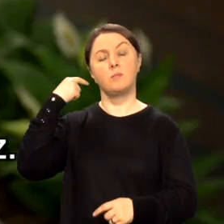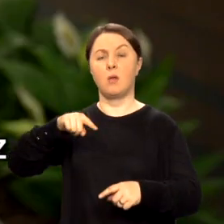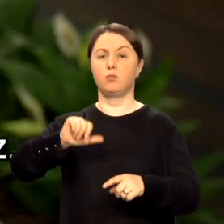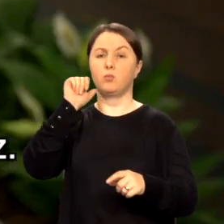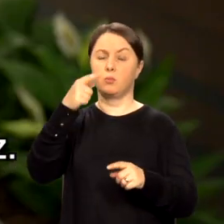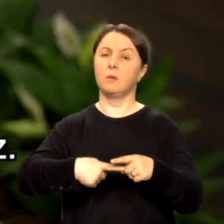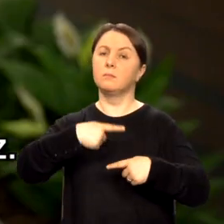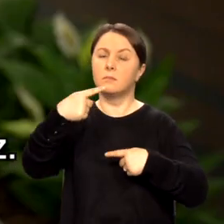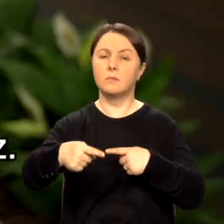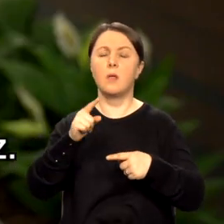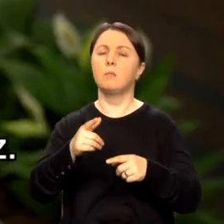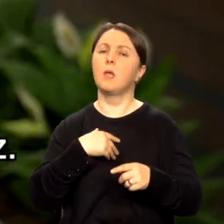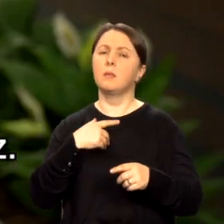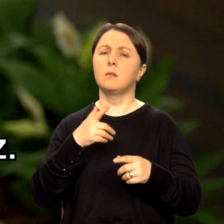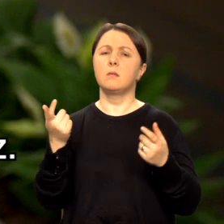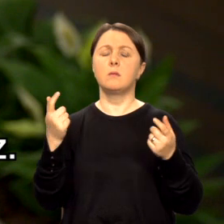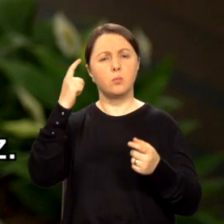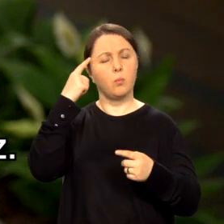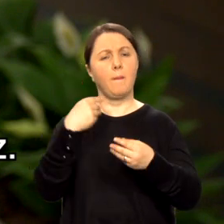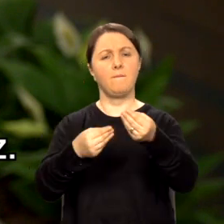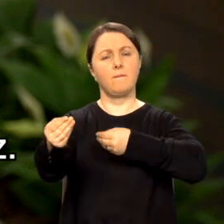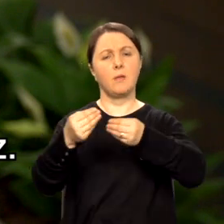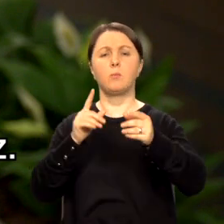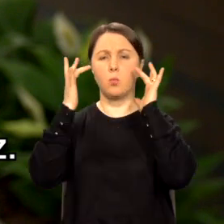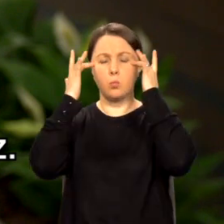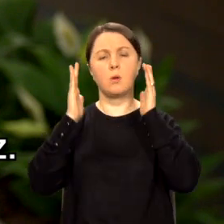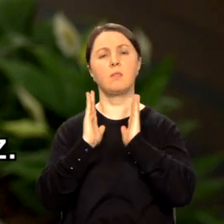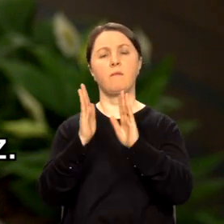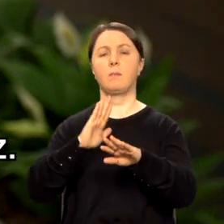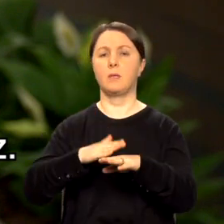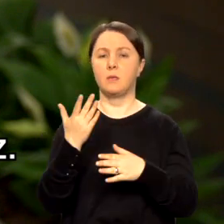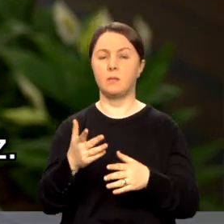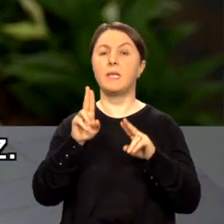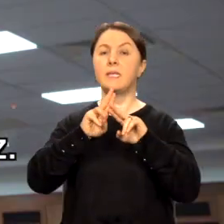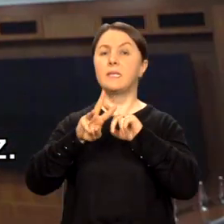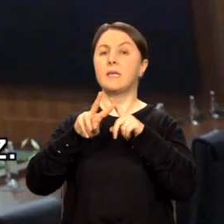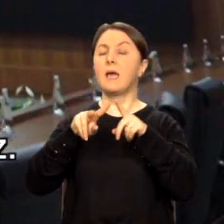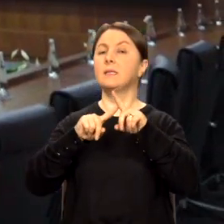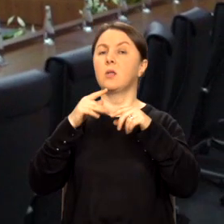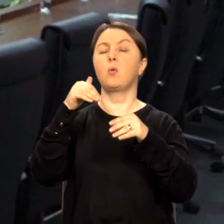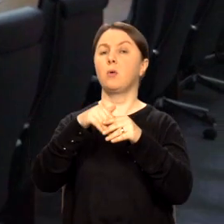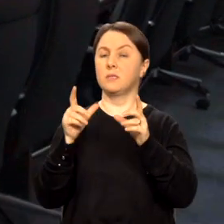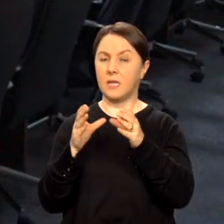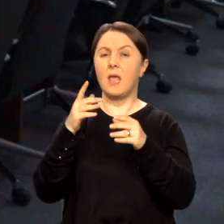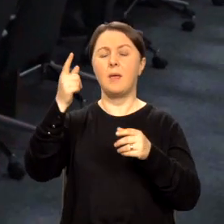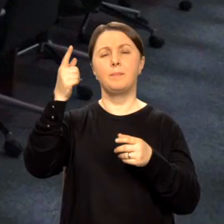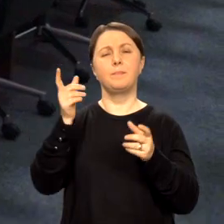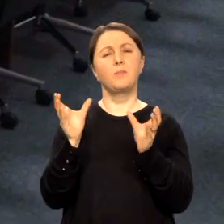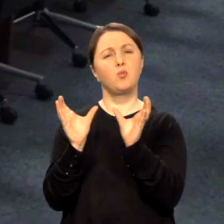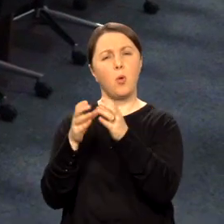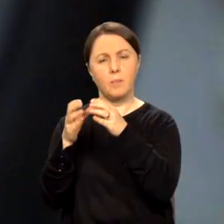Geçmişten bugüne düstur edindiğimiz istişare kültürünü devam ettireceğiz. Kent